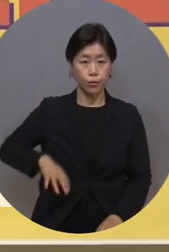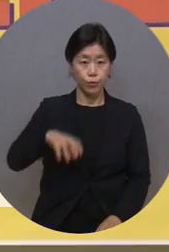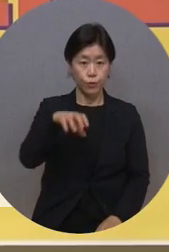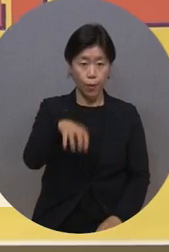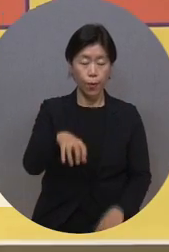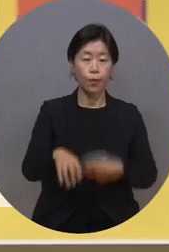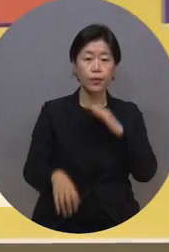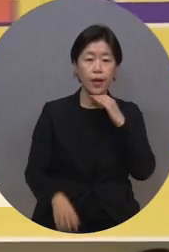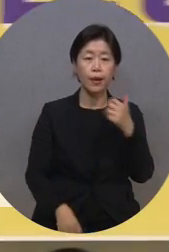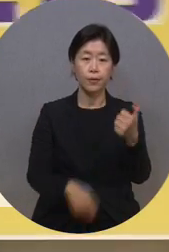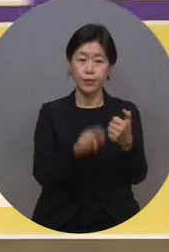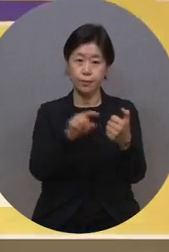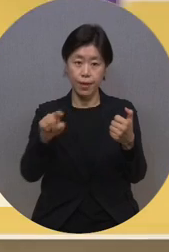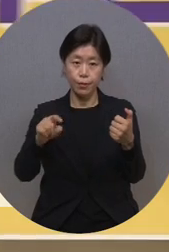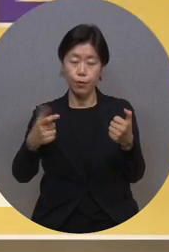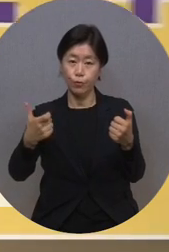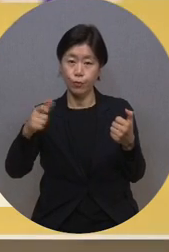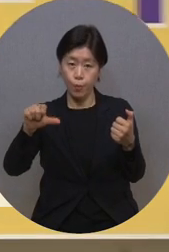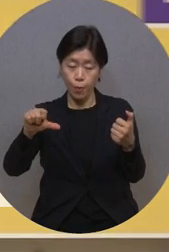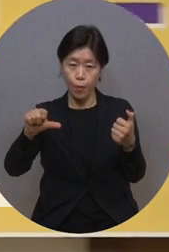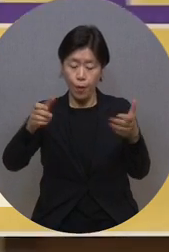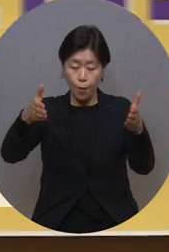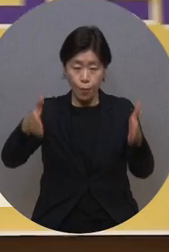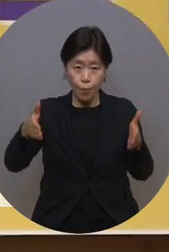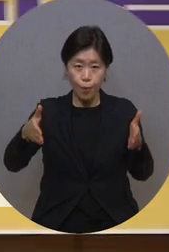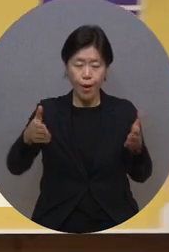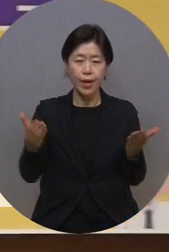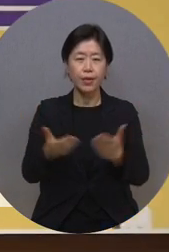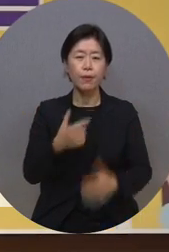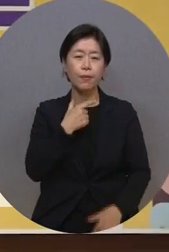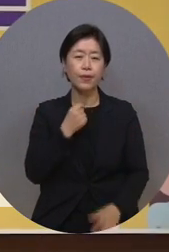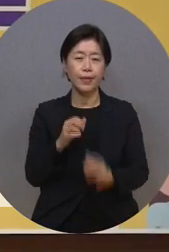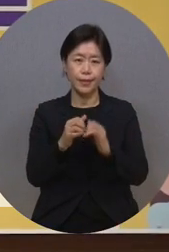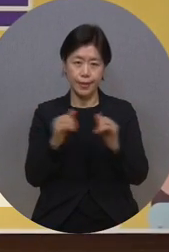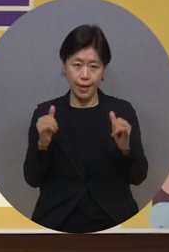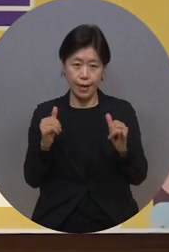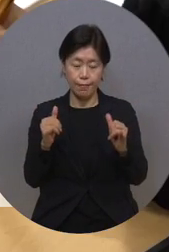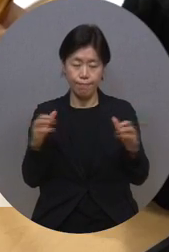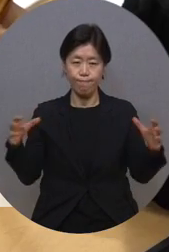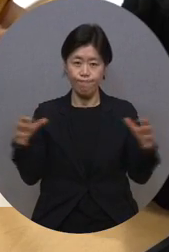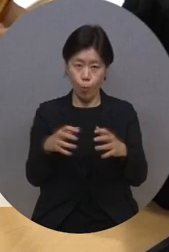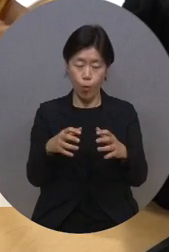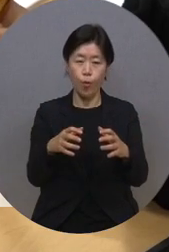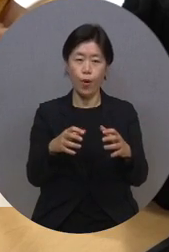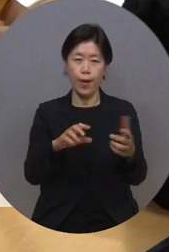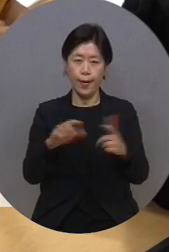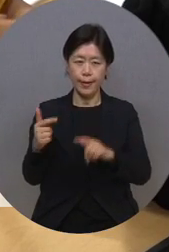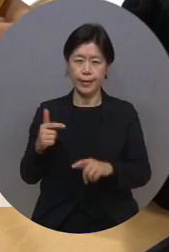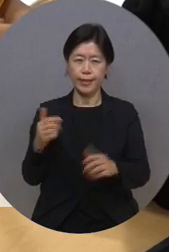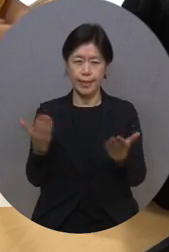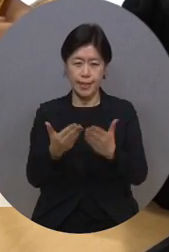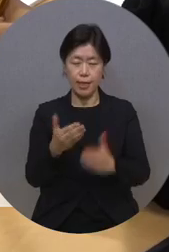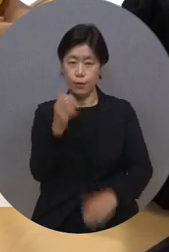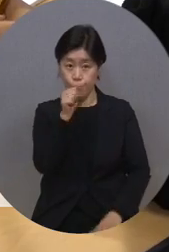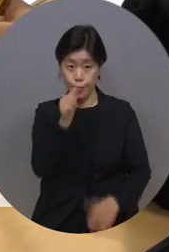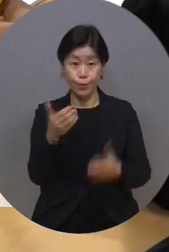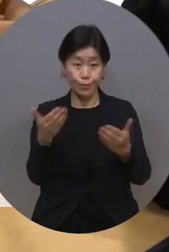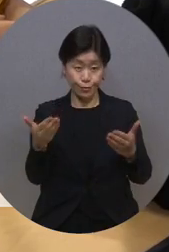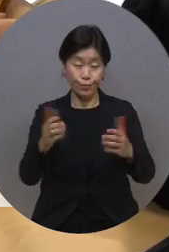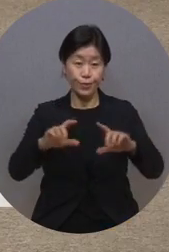이상 만 65세 이하 구직자를 대상으로 5060 브라보 신중년 구인 구직 만남의 날을